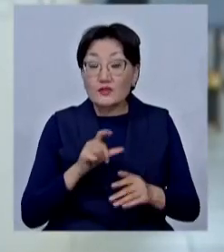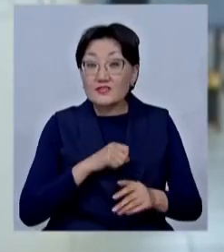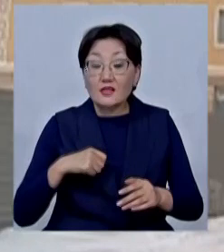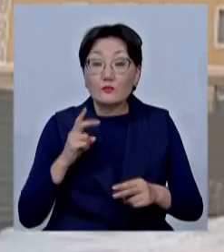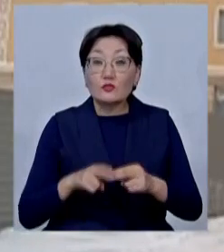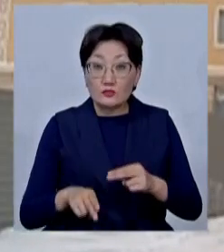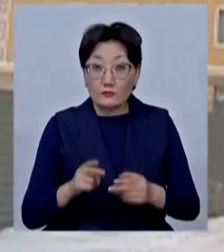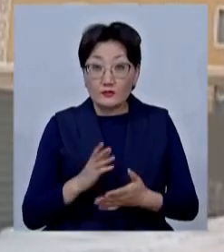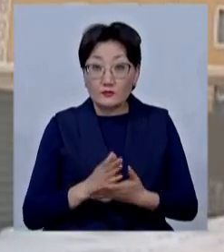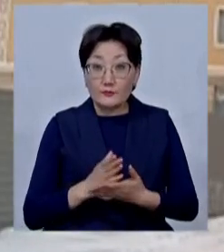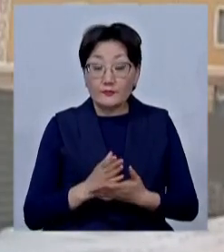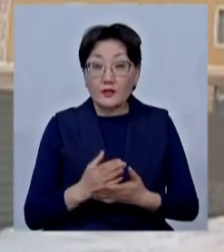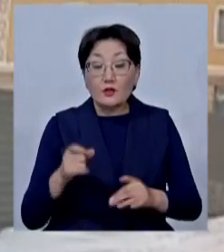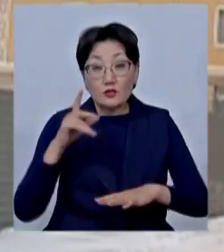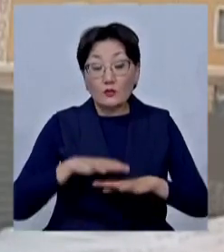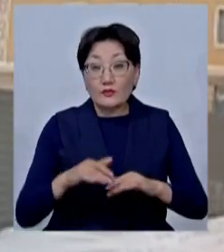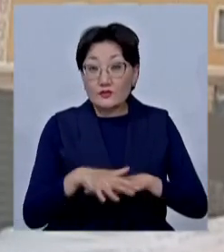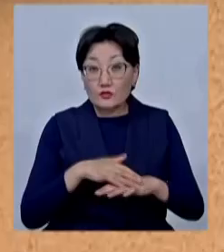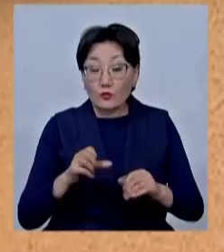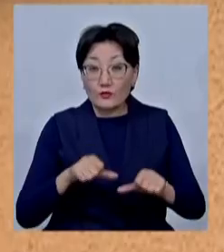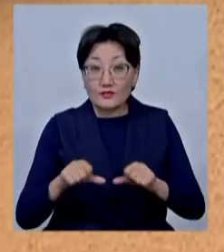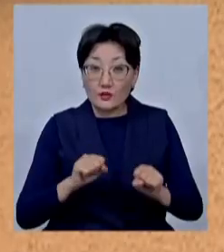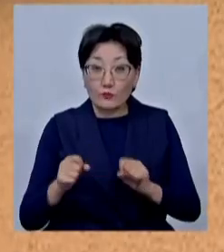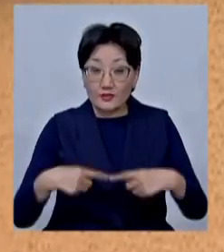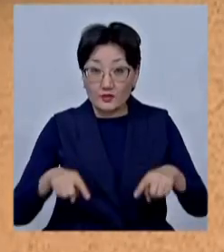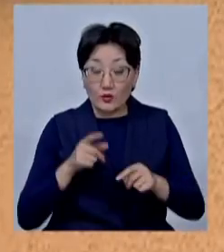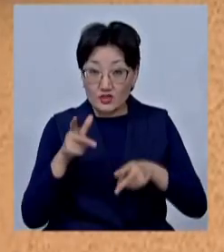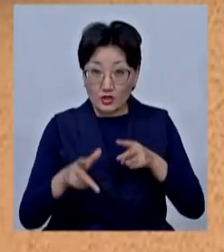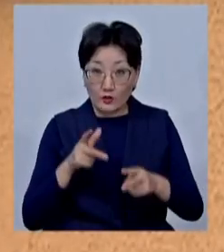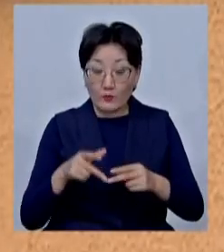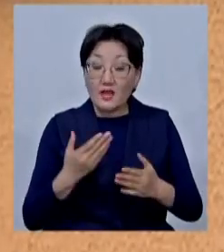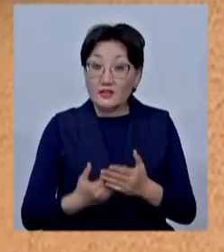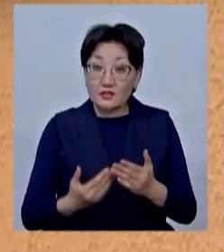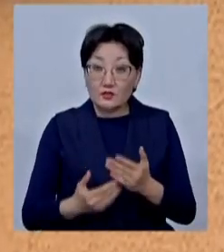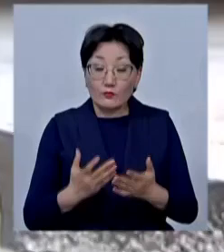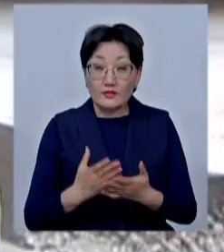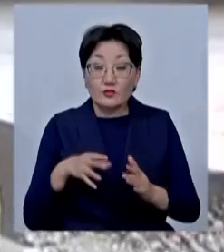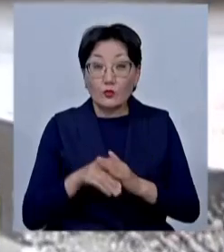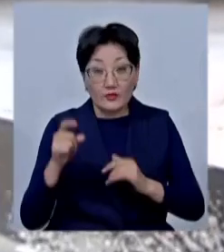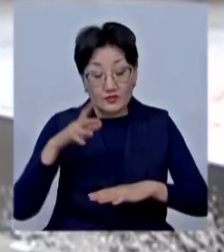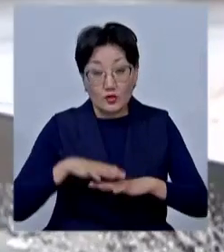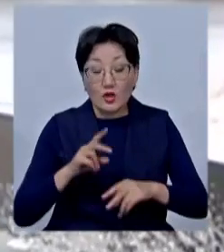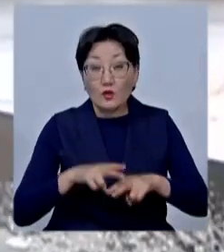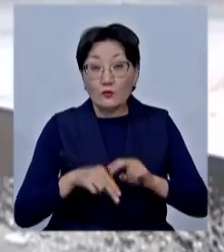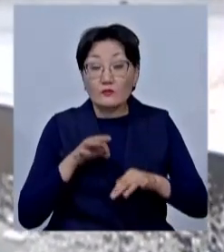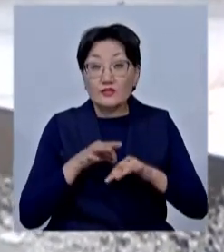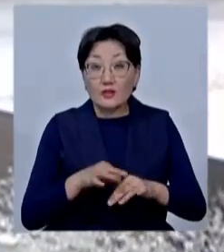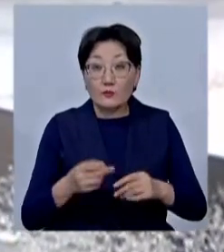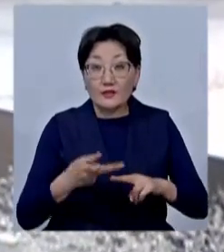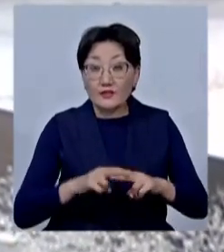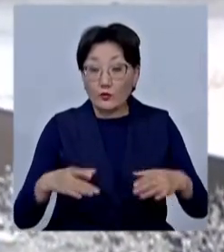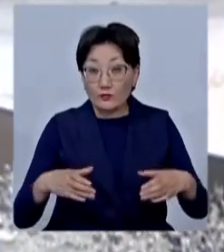жасауы тиіс. Өз кезегінде әкімдіктегілер тұрғындарға құқық қорғау органдарына шағымдануға кеңес берді. Тіпті әкімдік құрылыс жүргізген